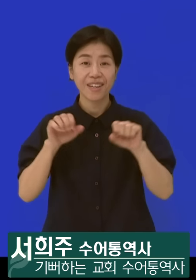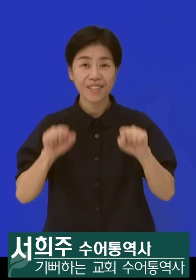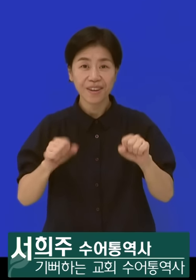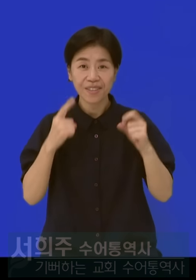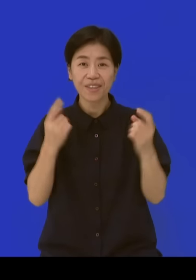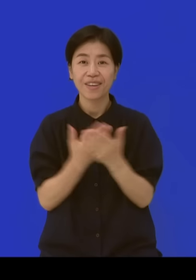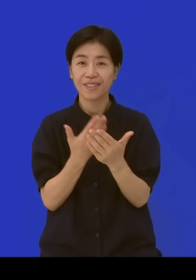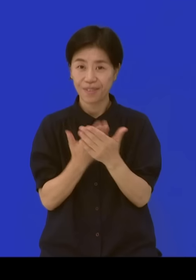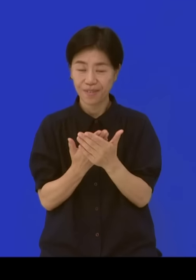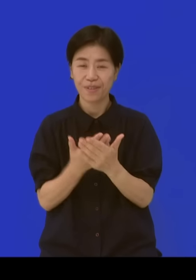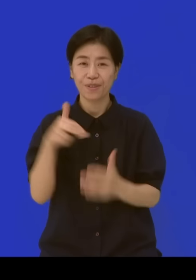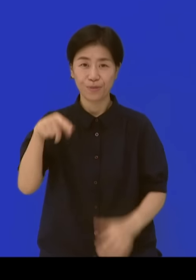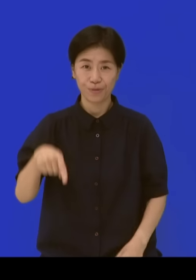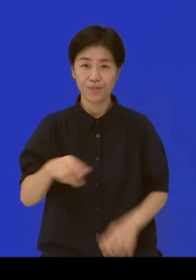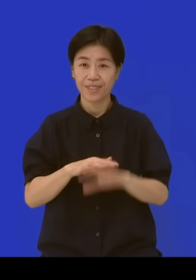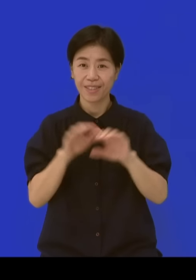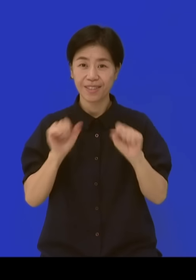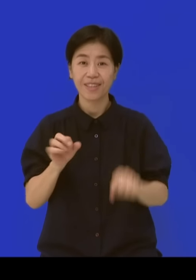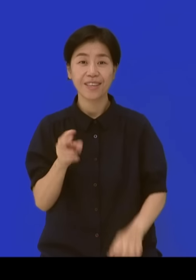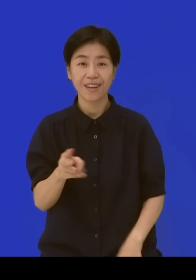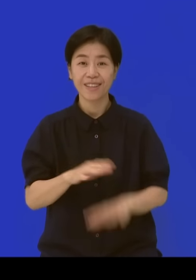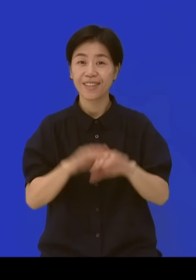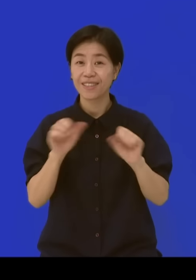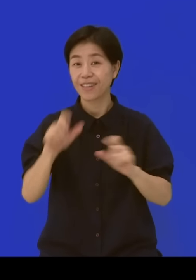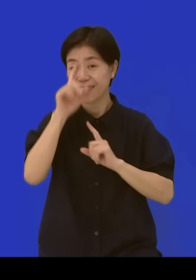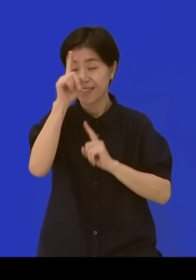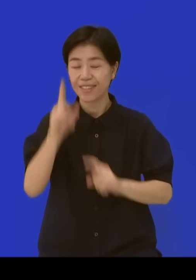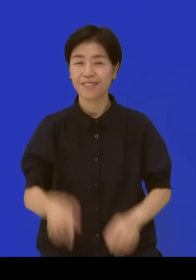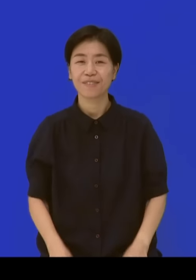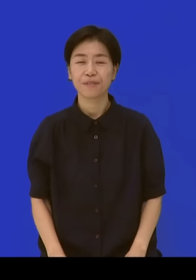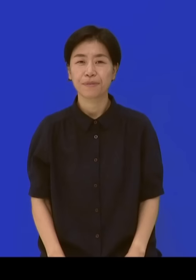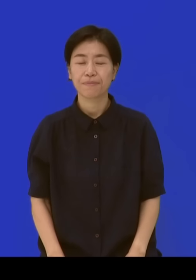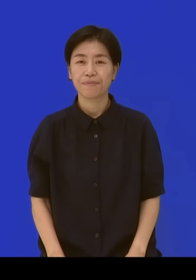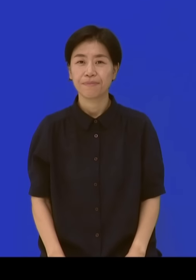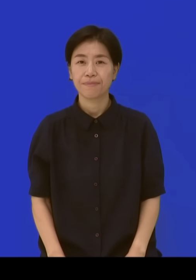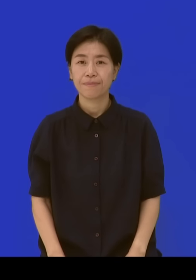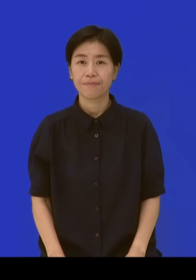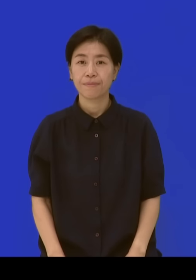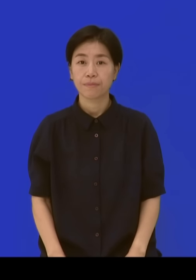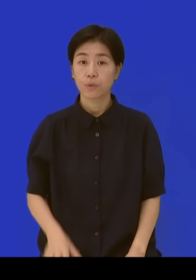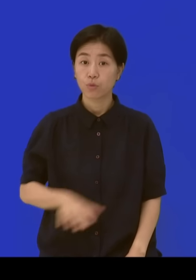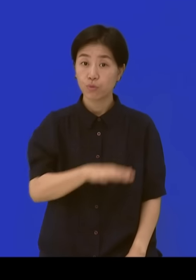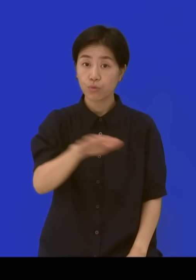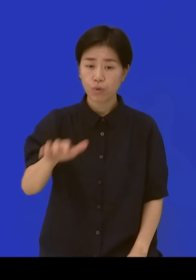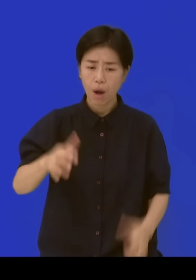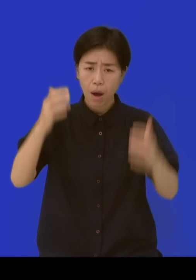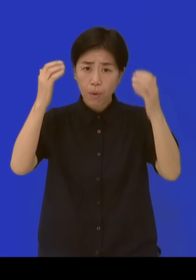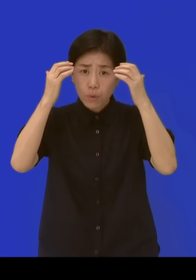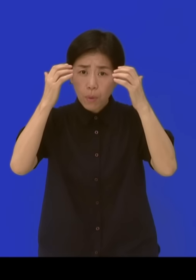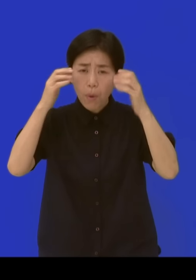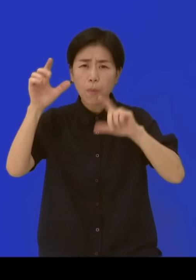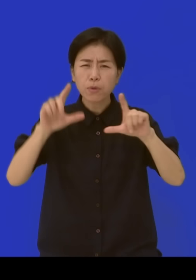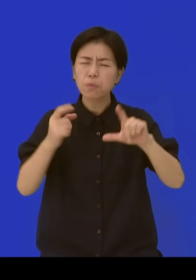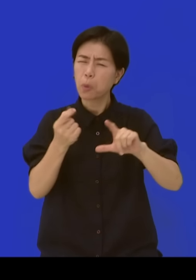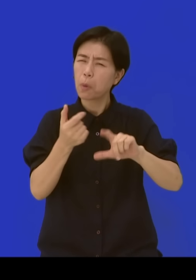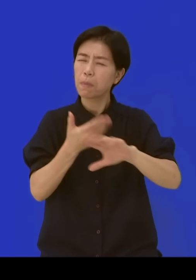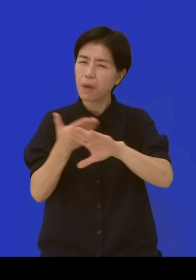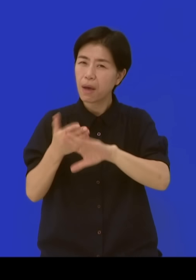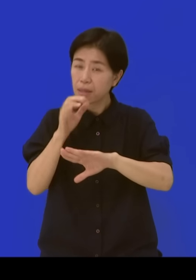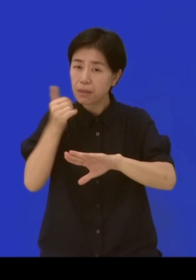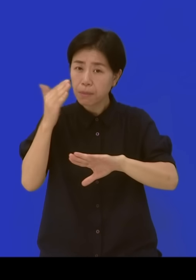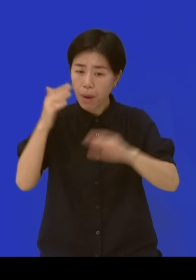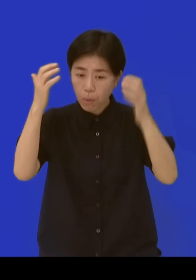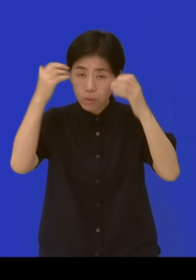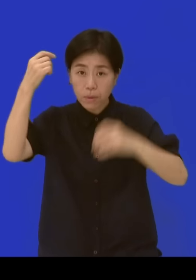안녕하세요. 새롭게 하소서 주영훈입니다. 안녕하세요. 연예일입니다. 안녕하세요. 이정수입니다. 우리는 고통의 형태만 다를 뿐 누구나